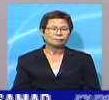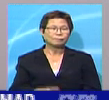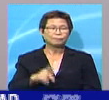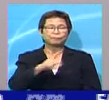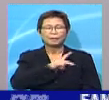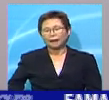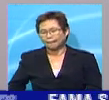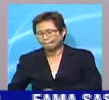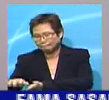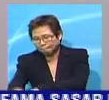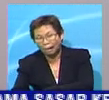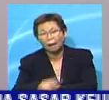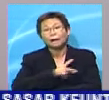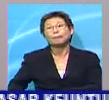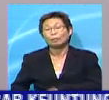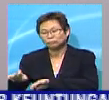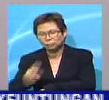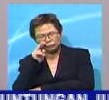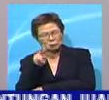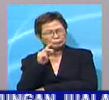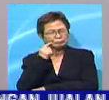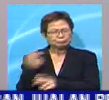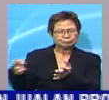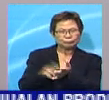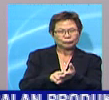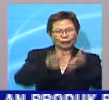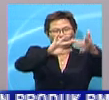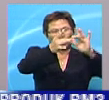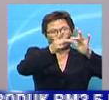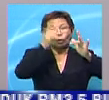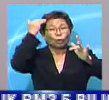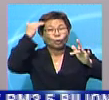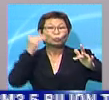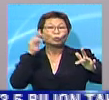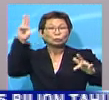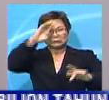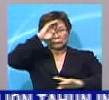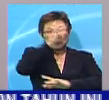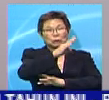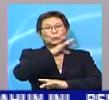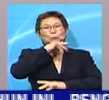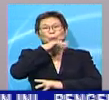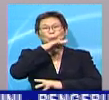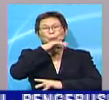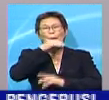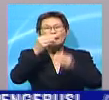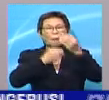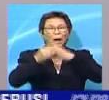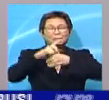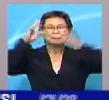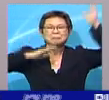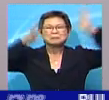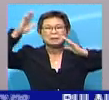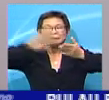Kementerian Pertanian dan Industri Asas Tani memandang serius laporan sebuah portal berita Korea Utara yang mendakwa kekotoran sumber makanan di